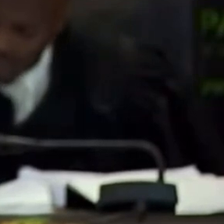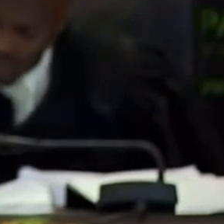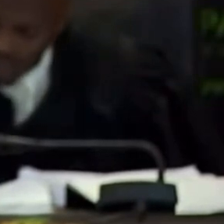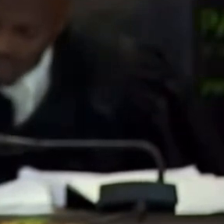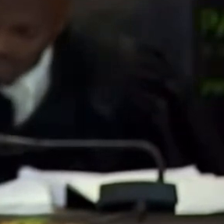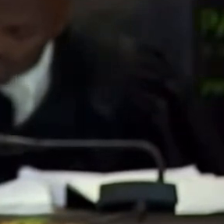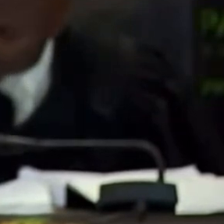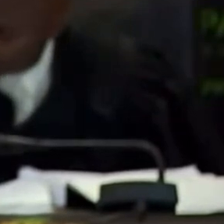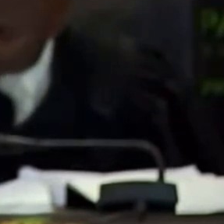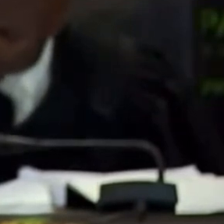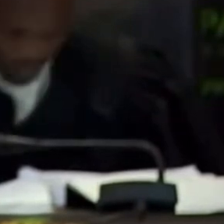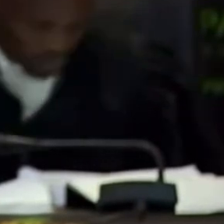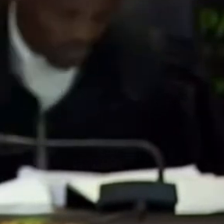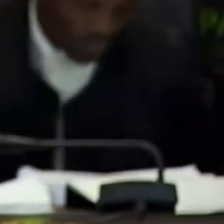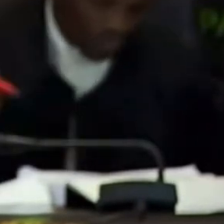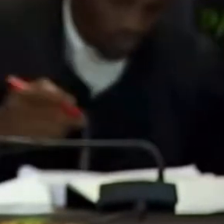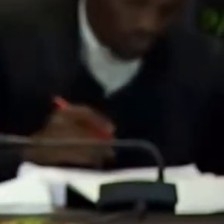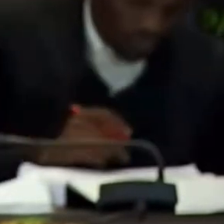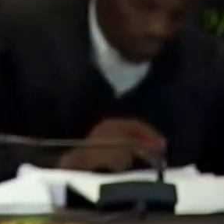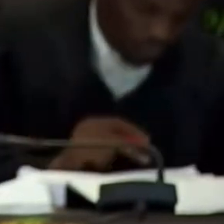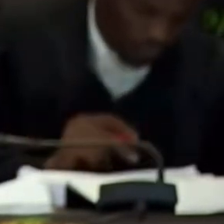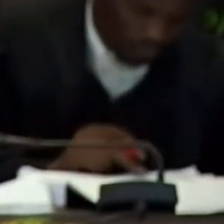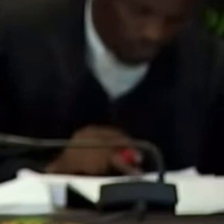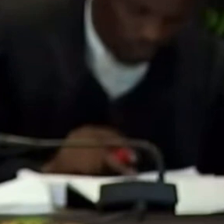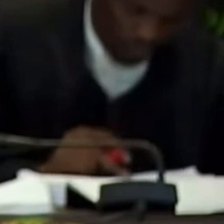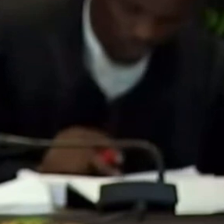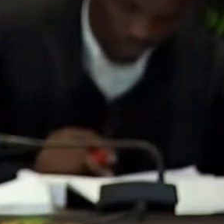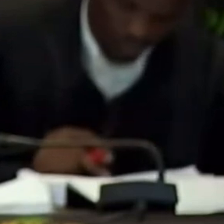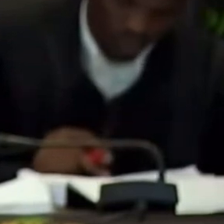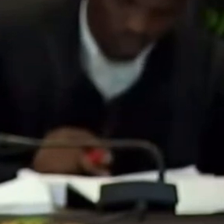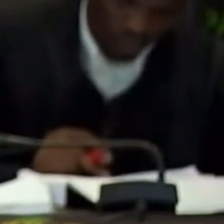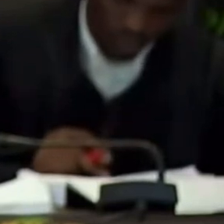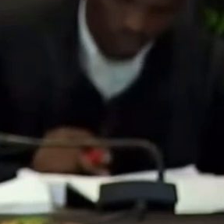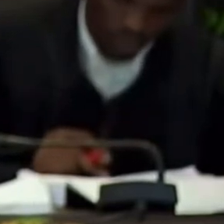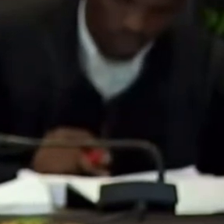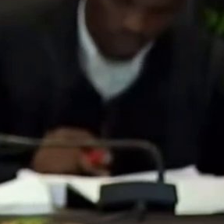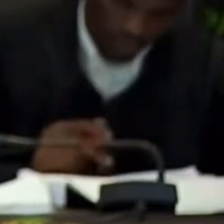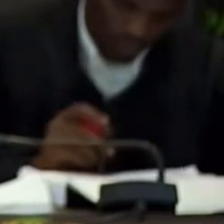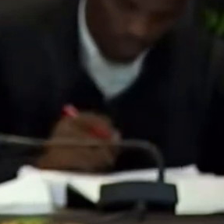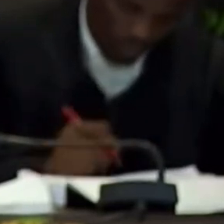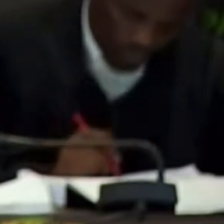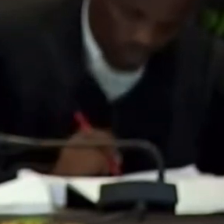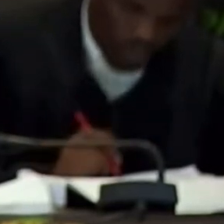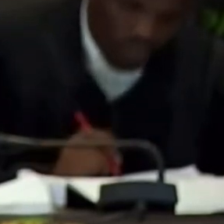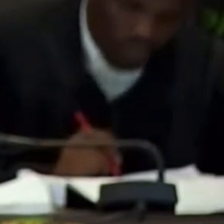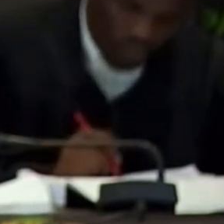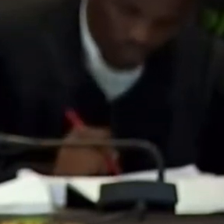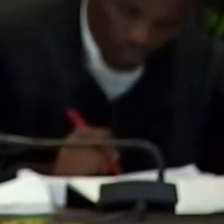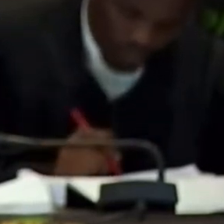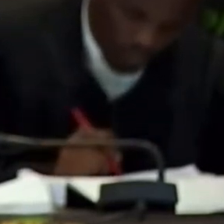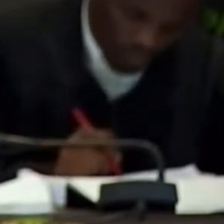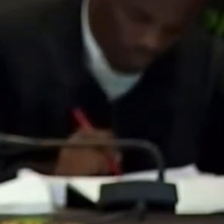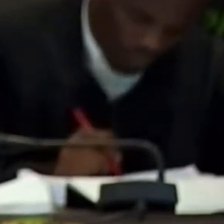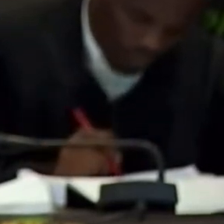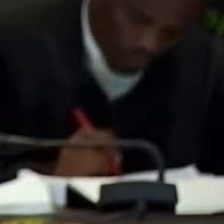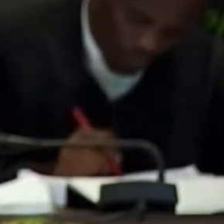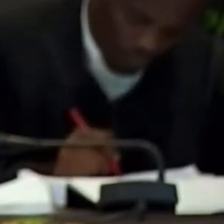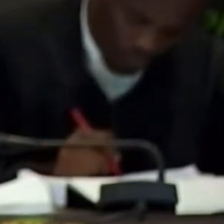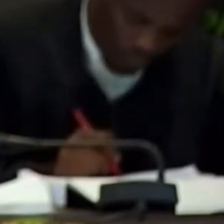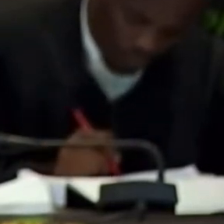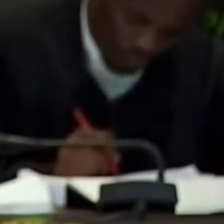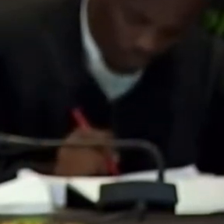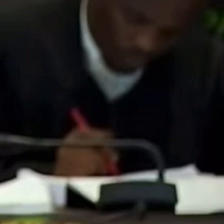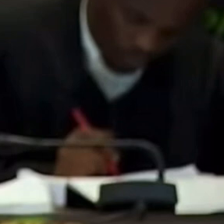meer verkoop kan word in een land wat die krimpende ekonomie en krachtloosheid moet hierstaan he. Verzit Afrika om rechterik te